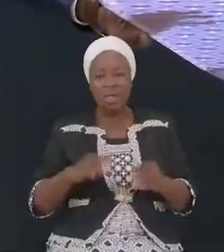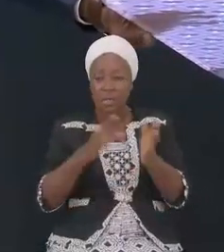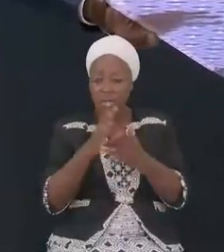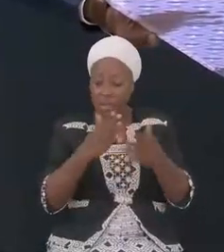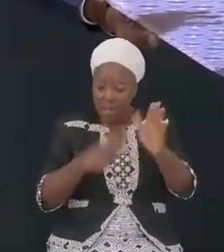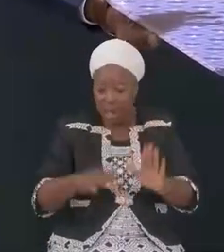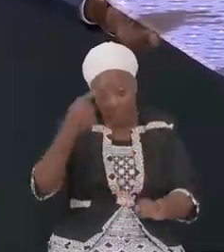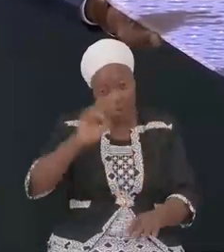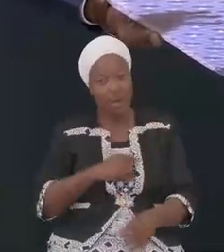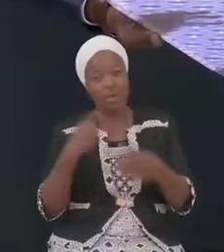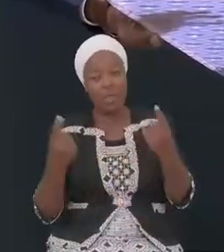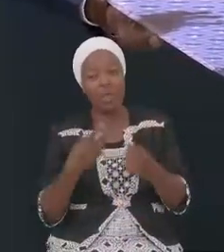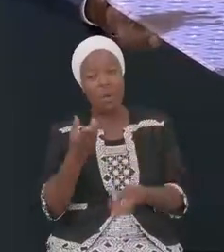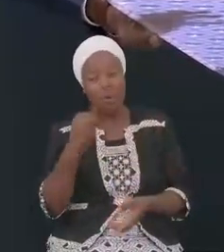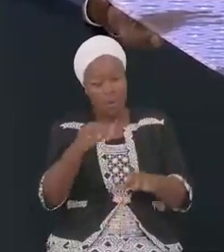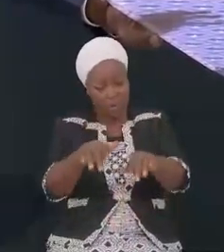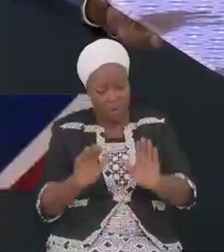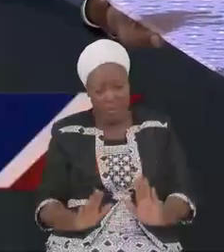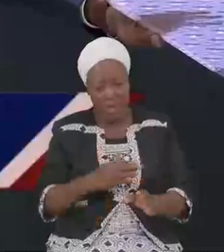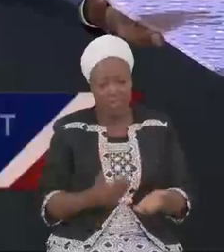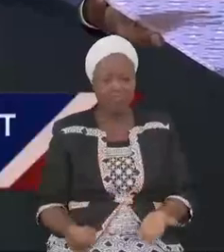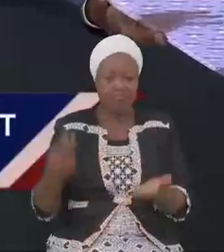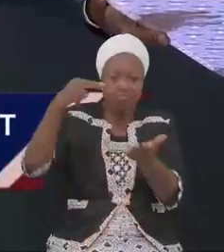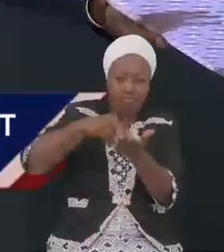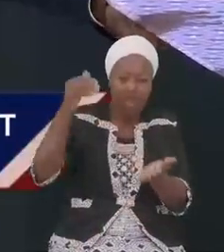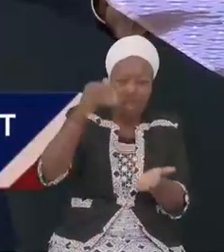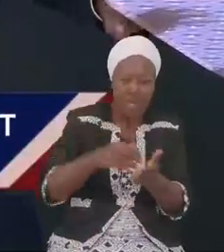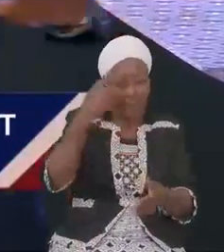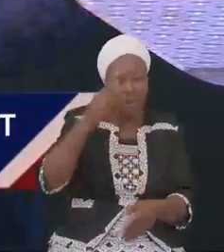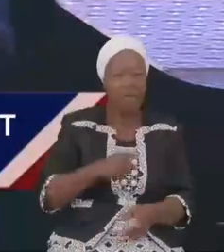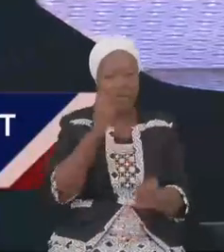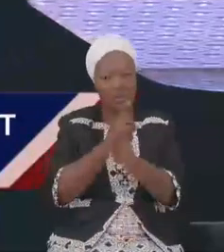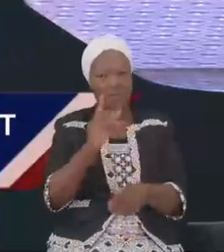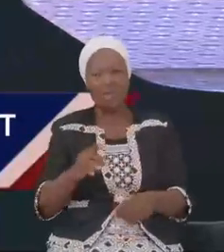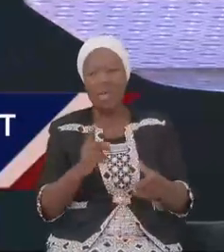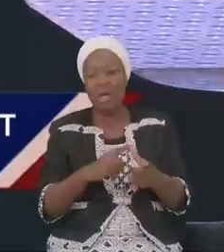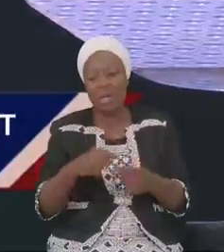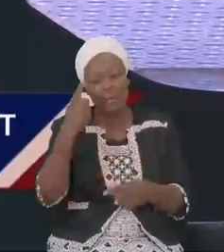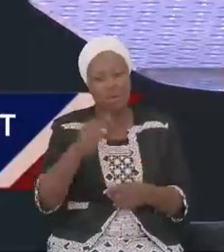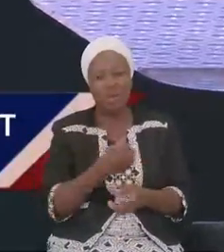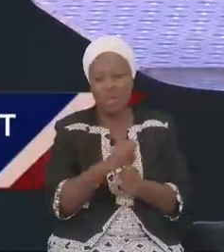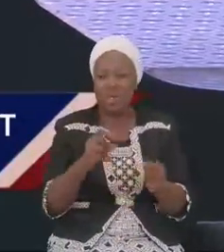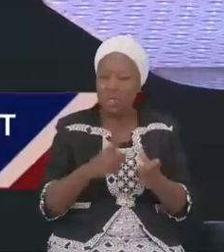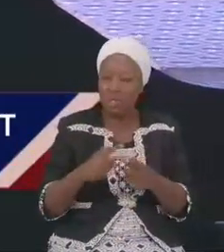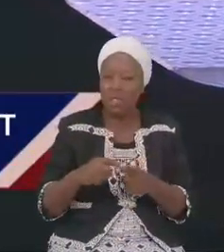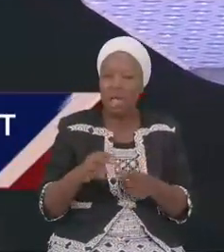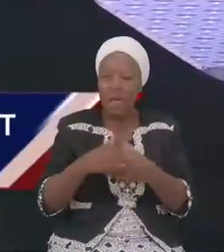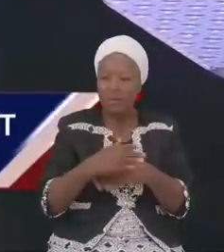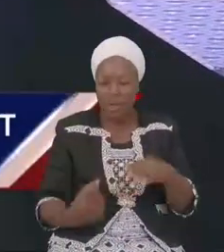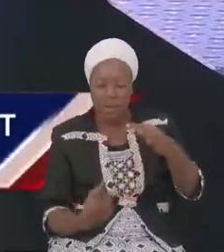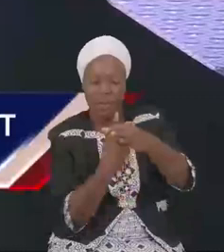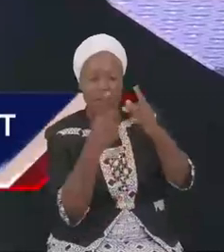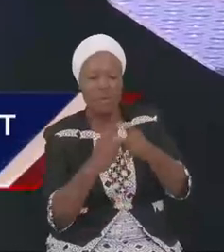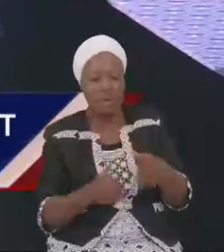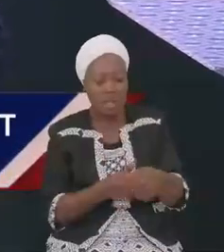est enseveli. Il est ressuscité pour notre justification. Et après avoir apparu à ses disciples par